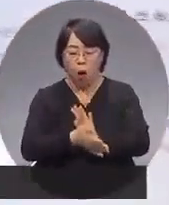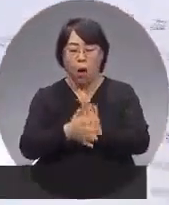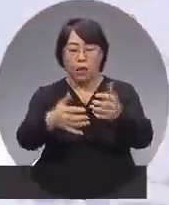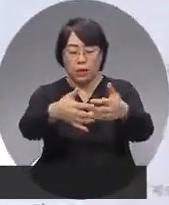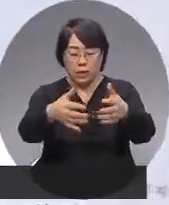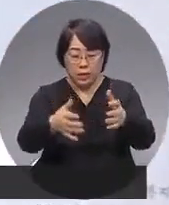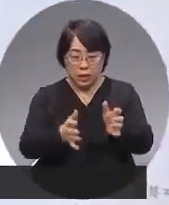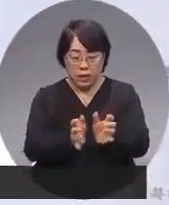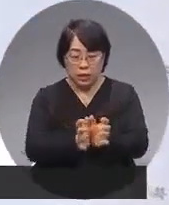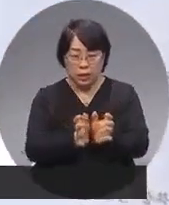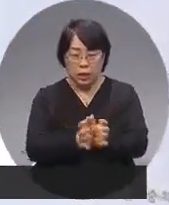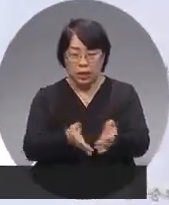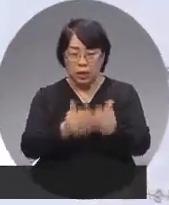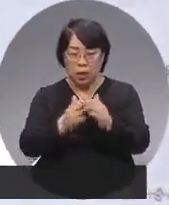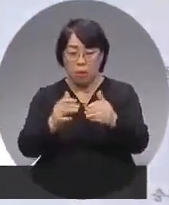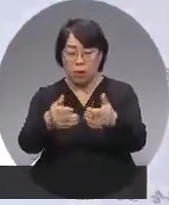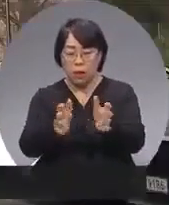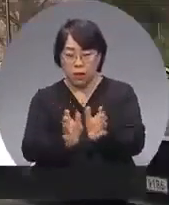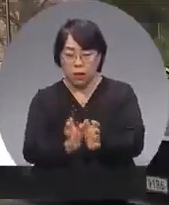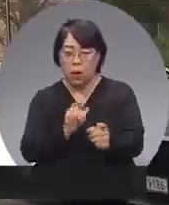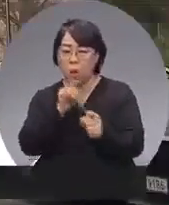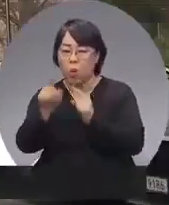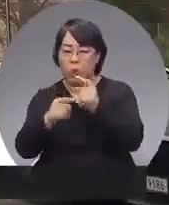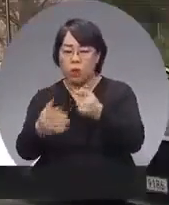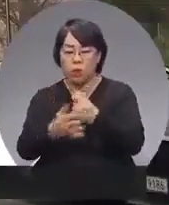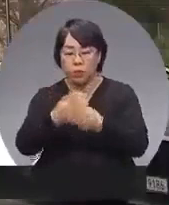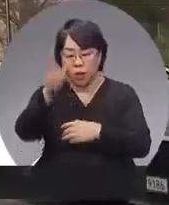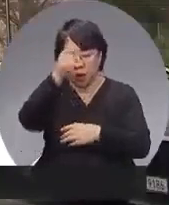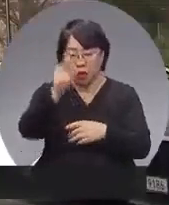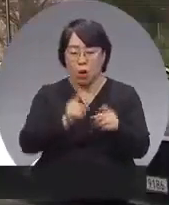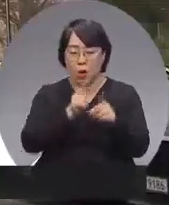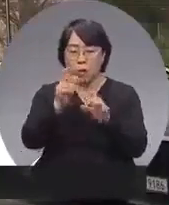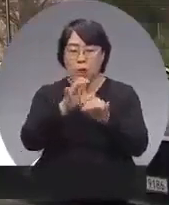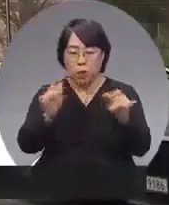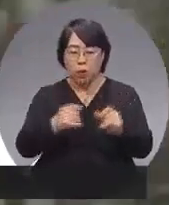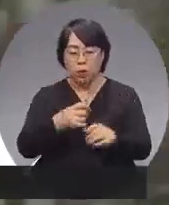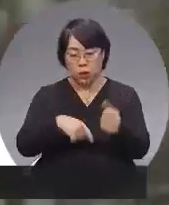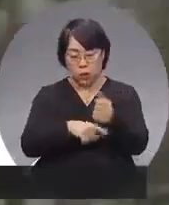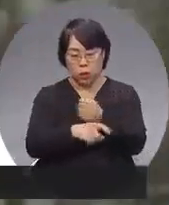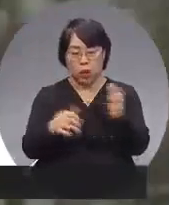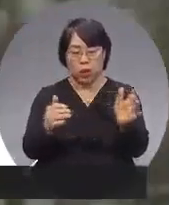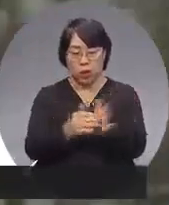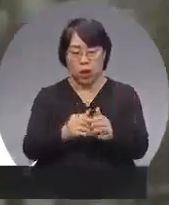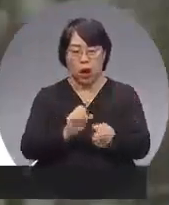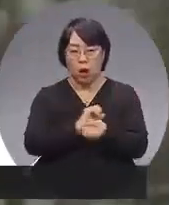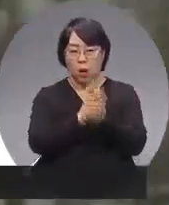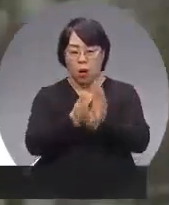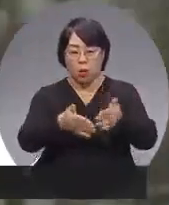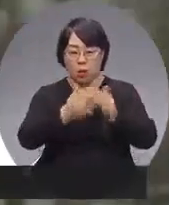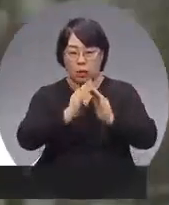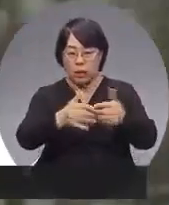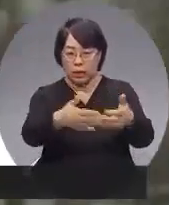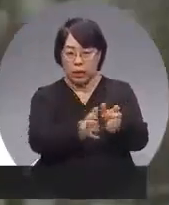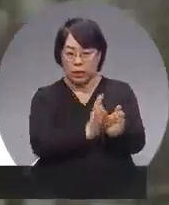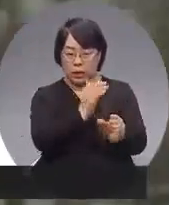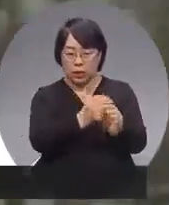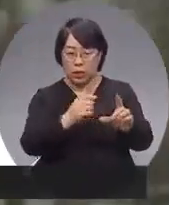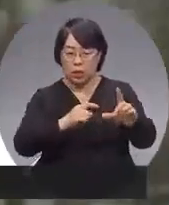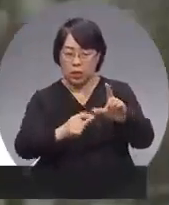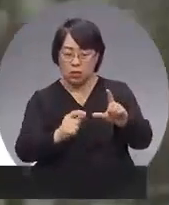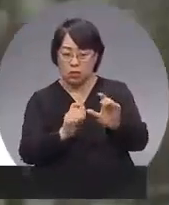단체들을 고소하면서 경찰은 일단 고소인 조사를 마친 상태입니다. 화안을 설치한 단체 가운데 일부